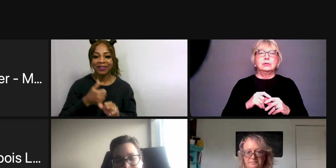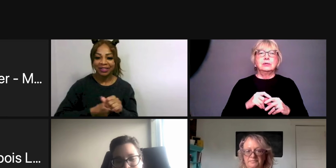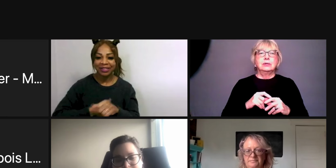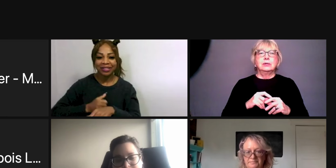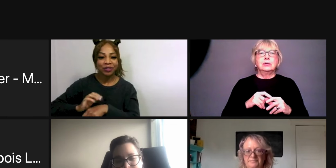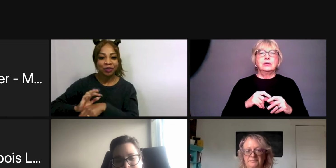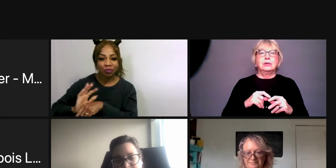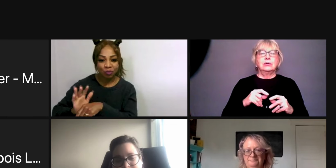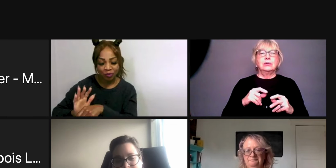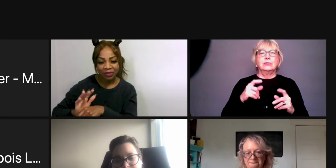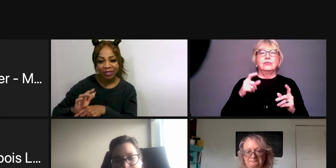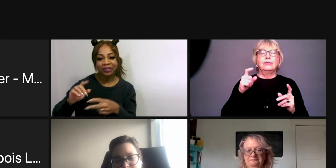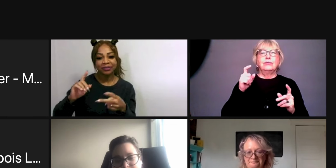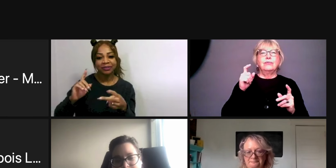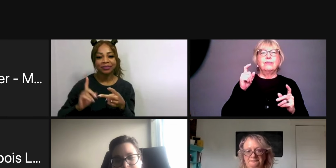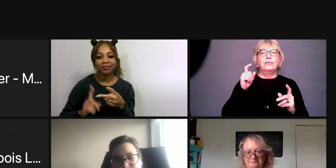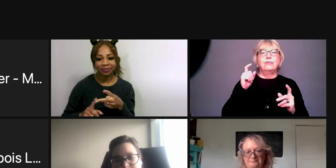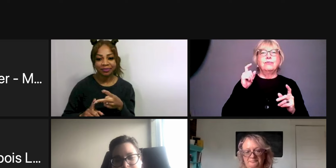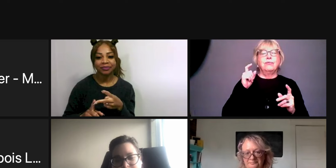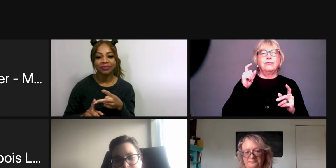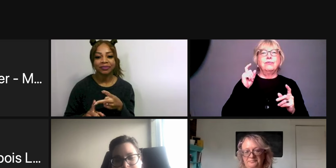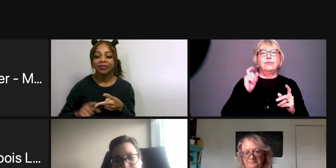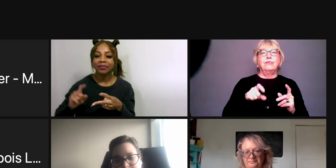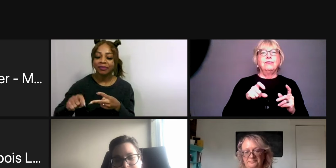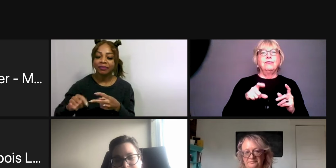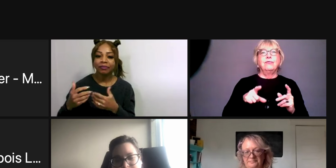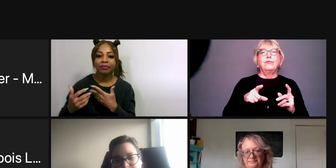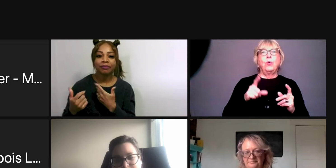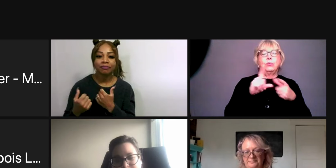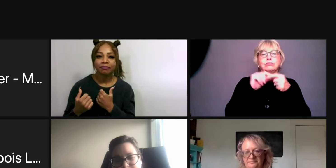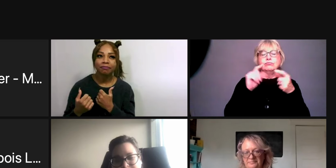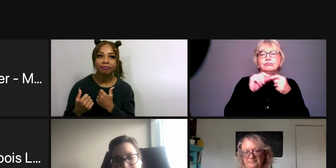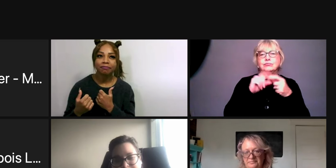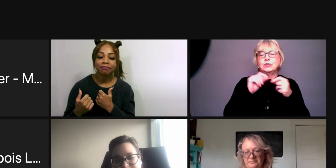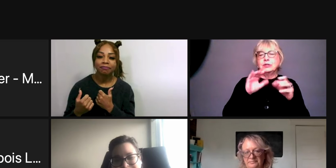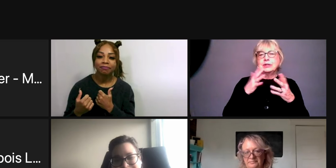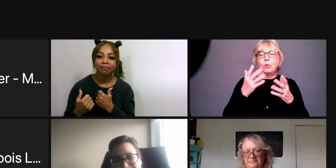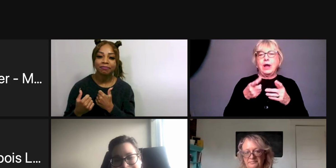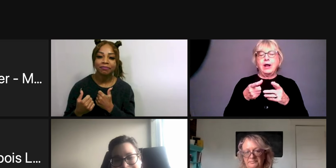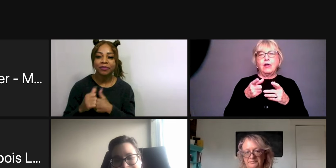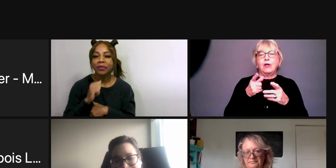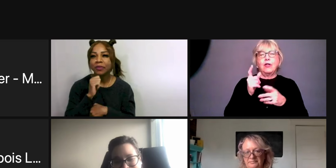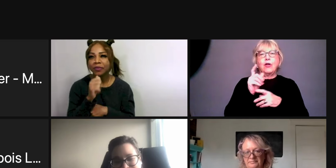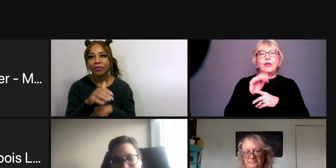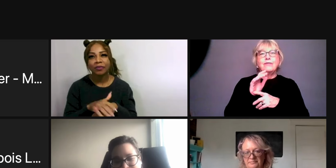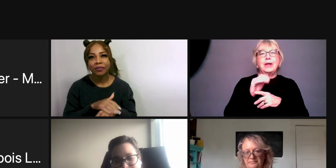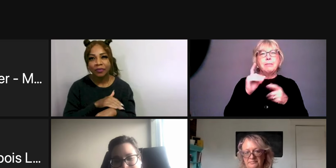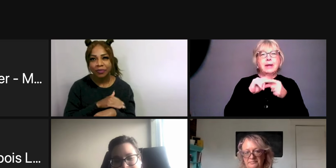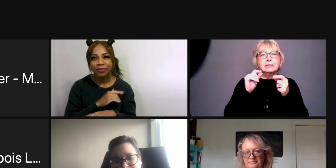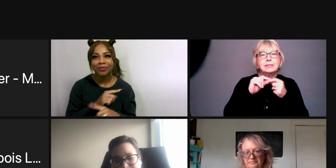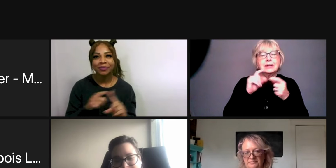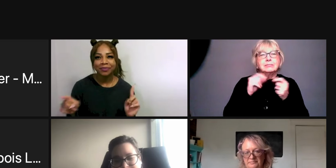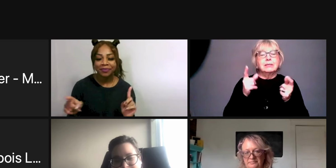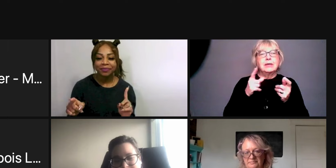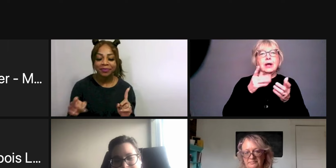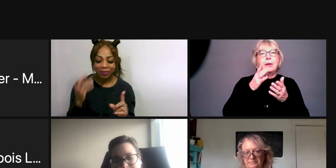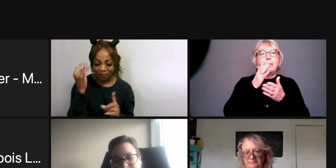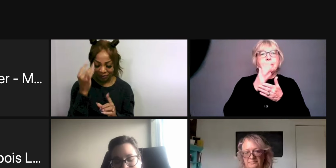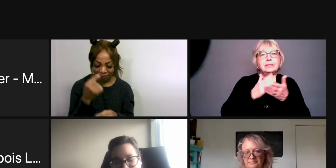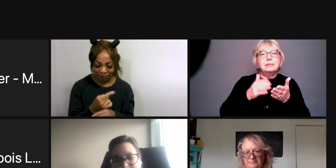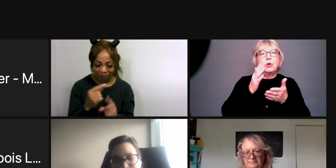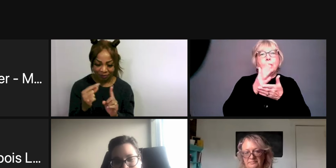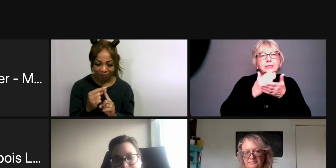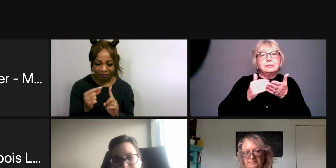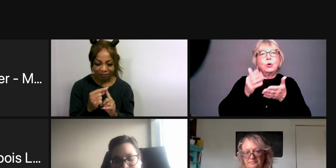que l'on décrive par exemple tous les films ou que l'on et puis que petit à petit en tout cas par